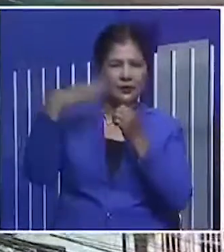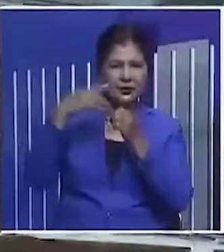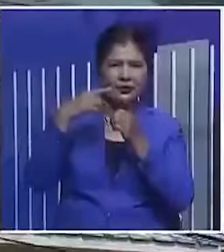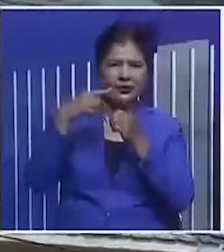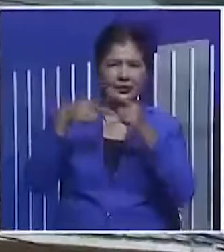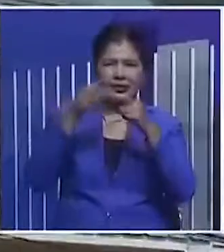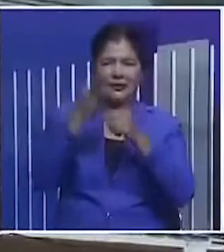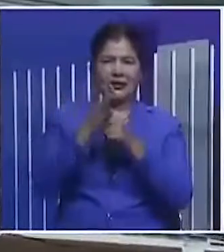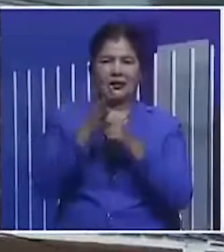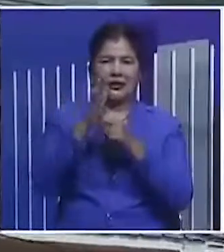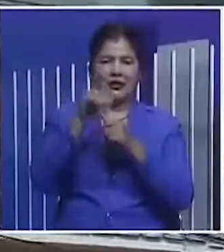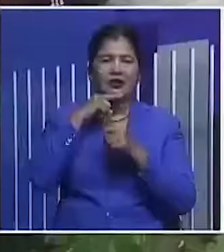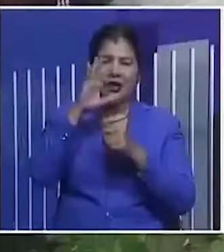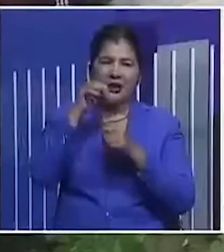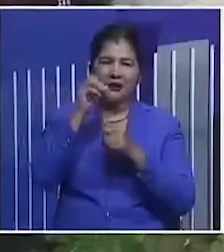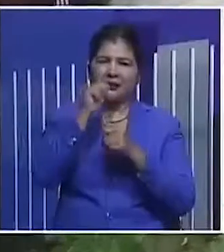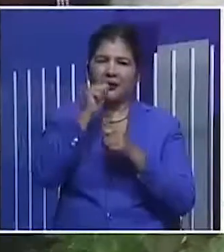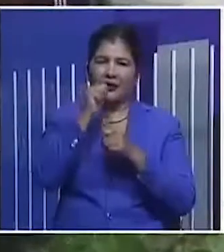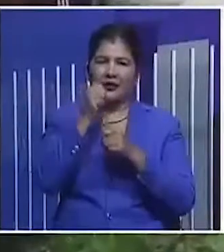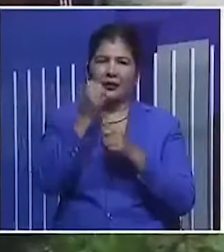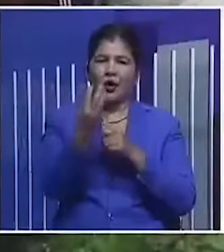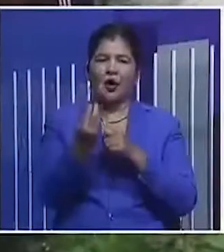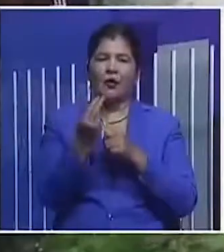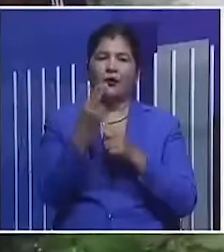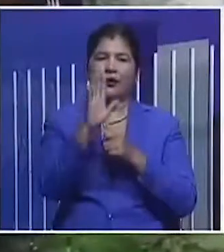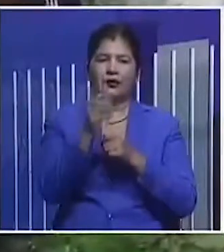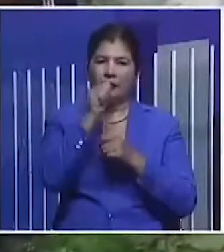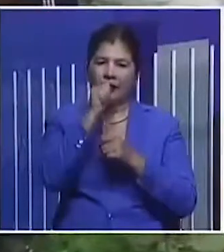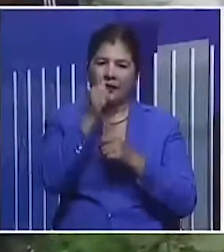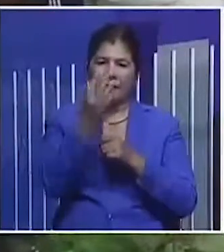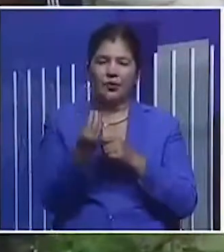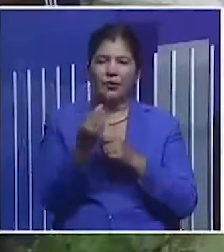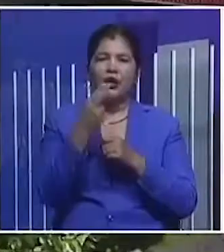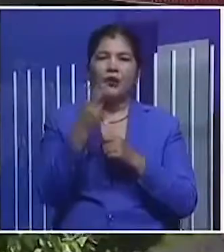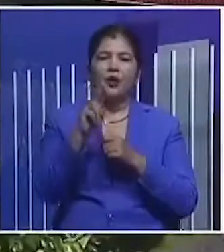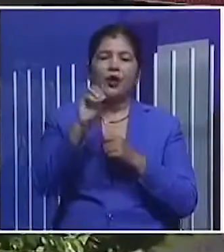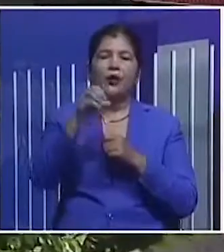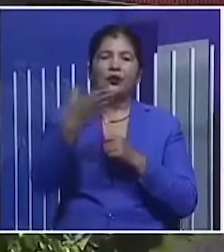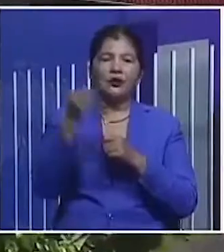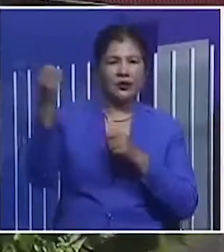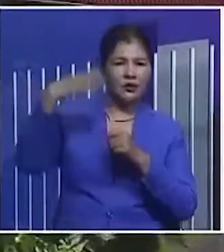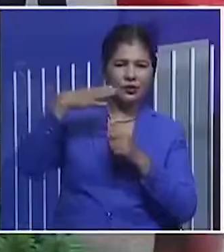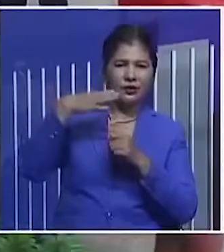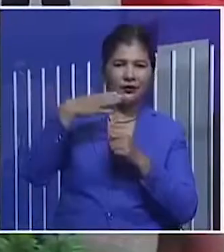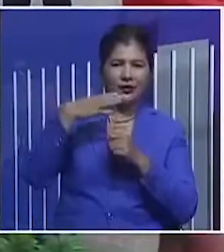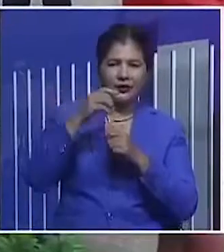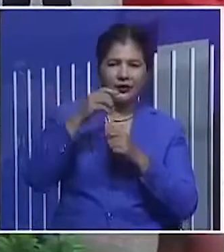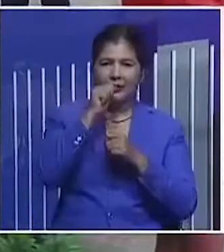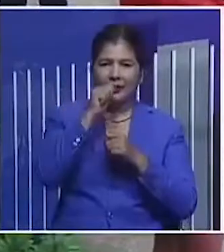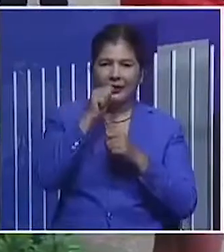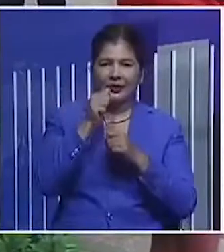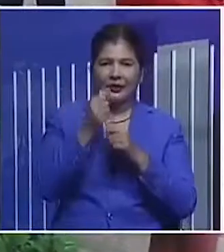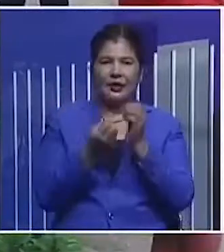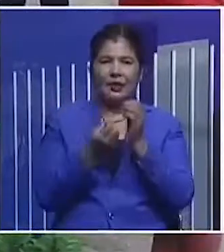छ। बिजुली नआएपछि खानेपानीको पनि चरम अभाव भएको छ। खानेपानीको अभाव भएसँगै चुरेका फेदीमा रहेका मूलको